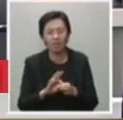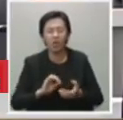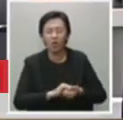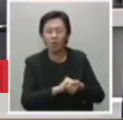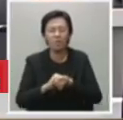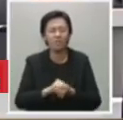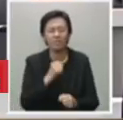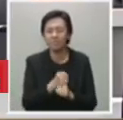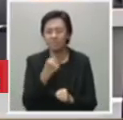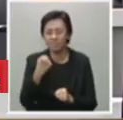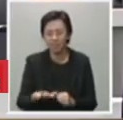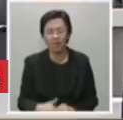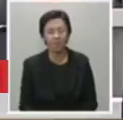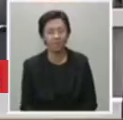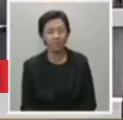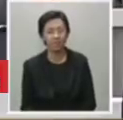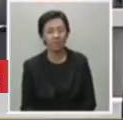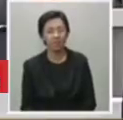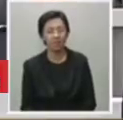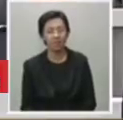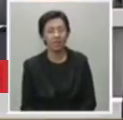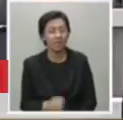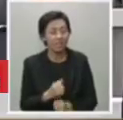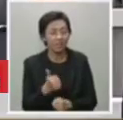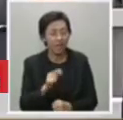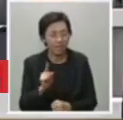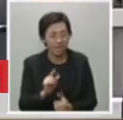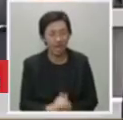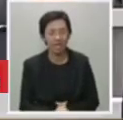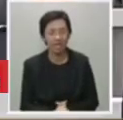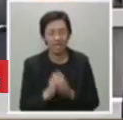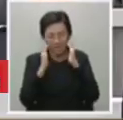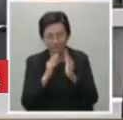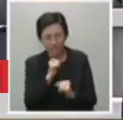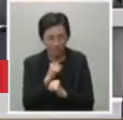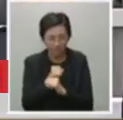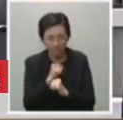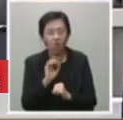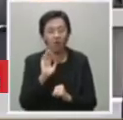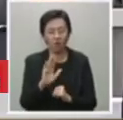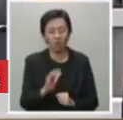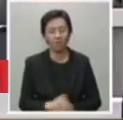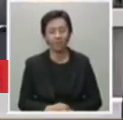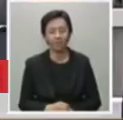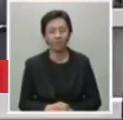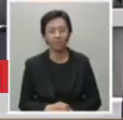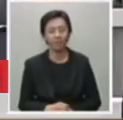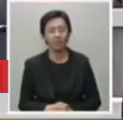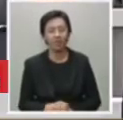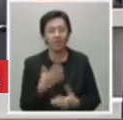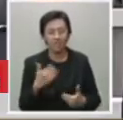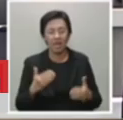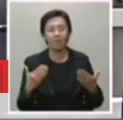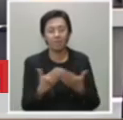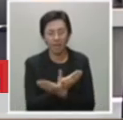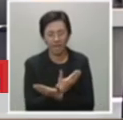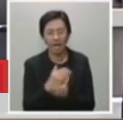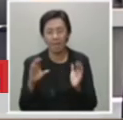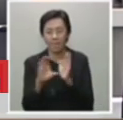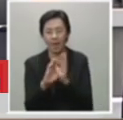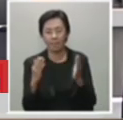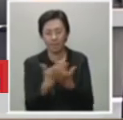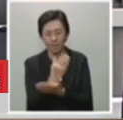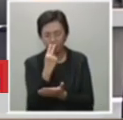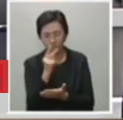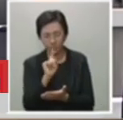เป็นไปไม่ได้แต่ถ้าเป็นใจเป็นไปได้เมื่อไหร่คือความตั้งใจทำของท่านสุดท้ายท่านประธานครับเขาก็เปลี่ยนภาพน้องเกี่ยวก้อยดูภาพ